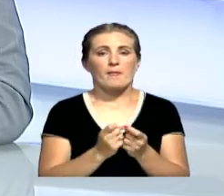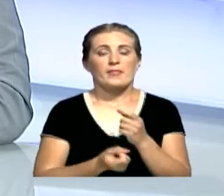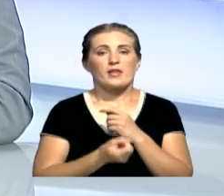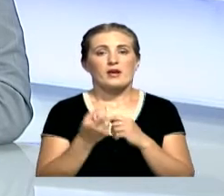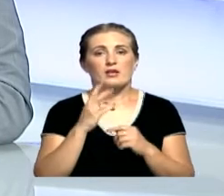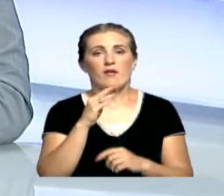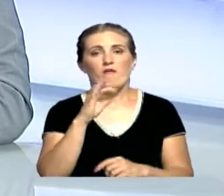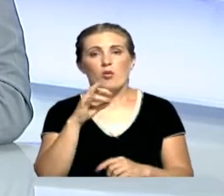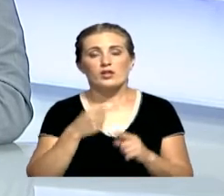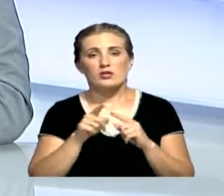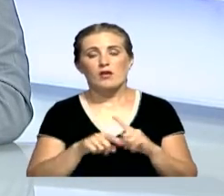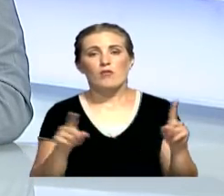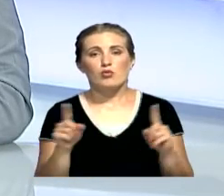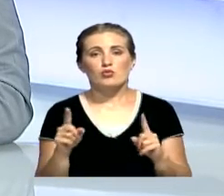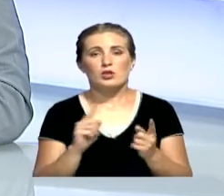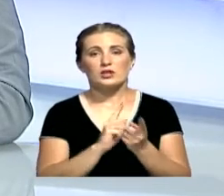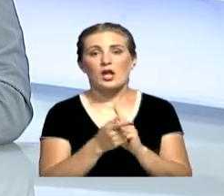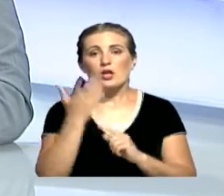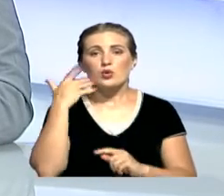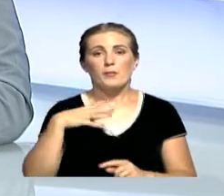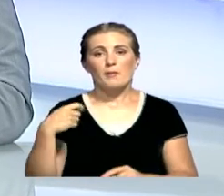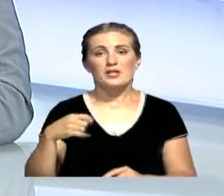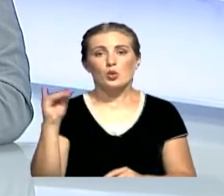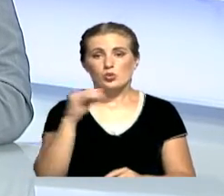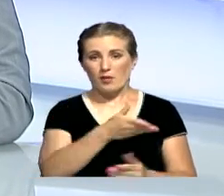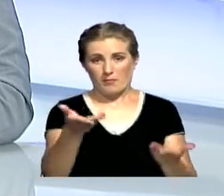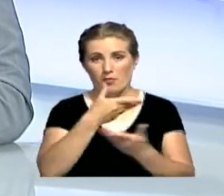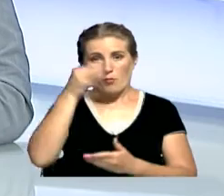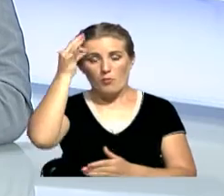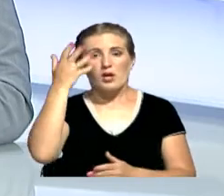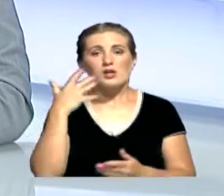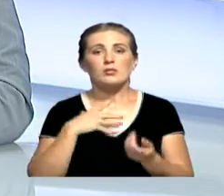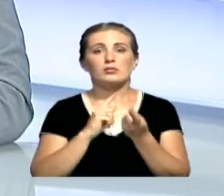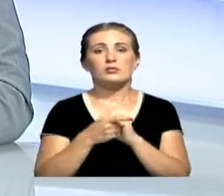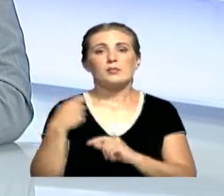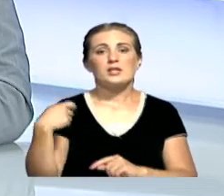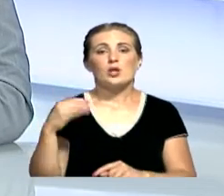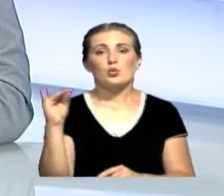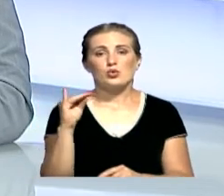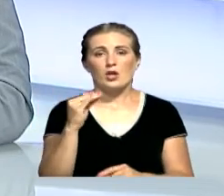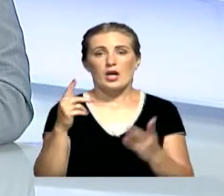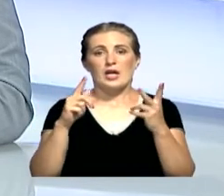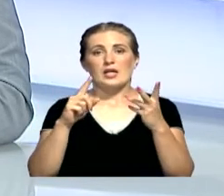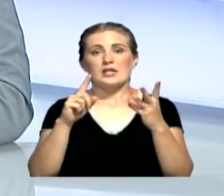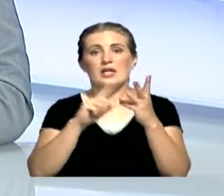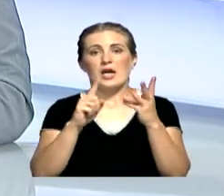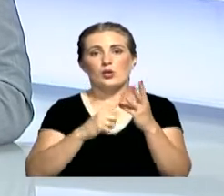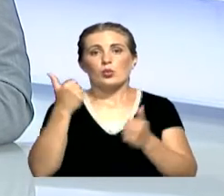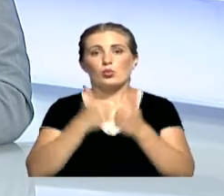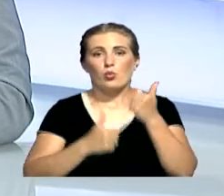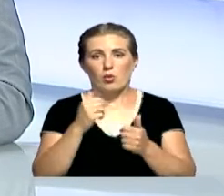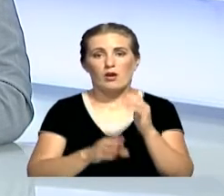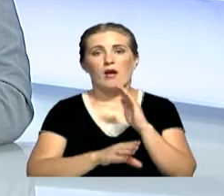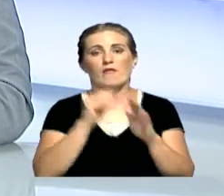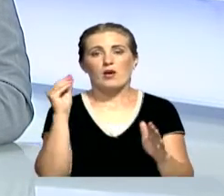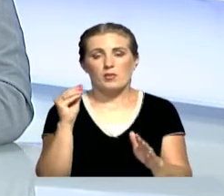стал президентом ющенко мы помню как он стал президентом там там на третьем туре выборов в принципе